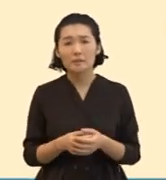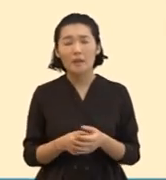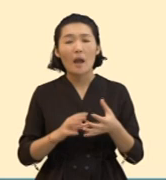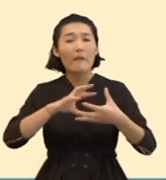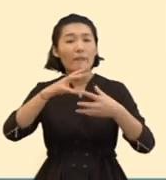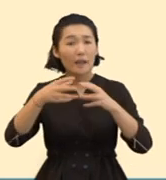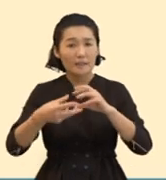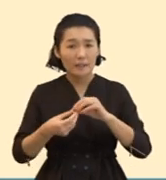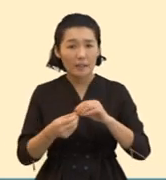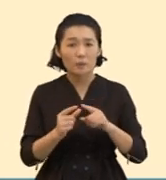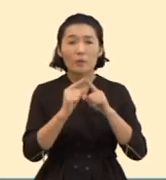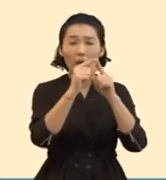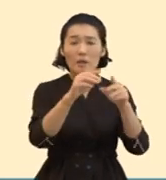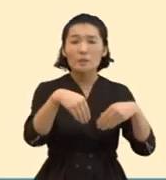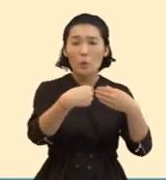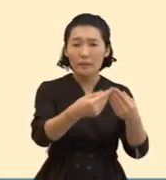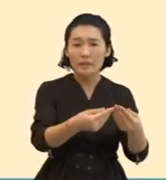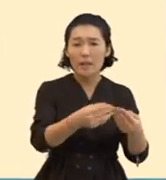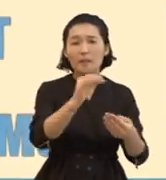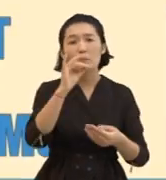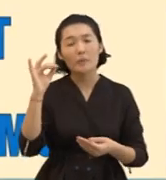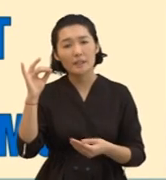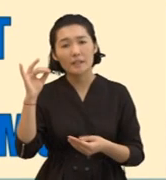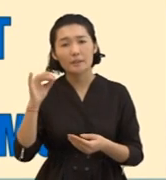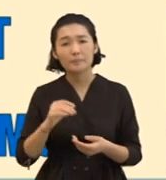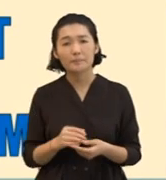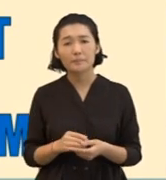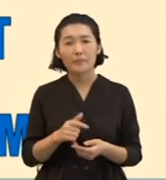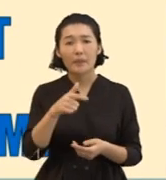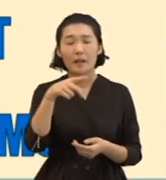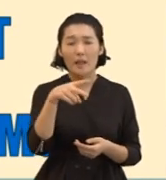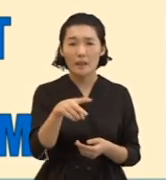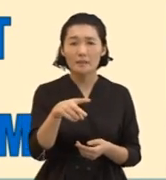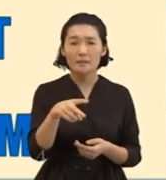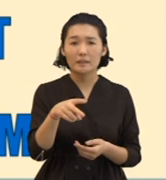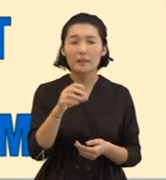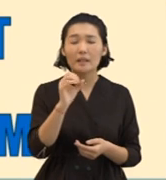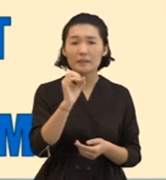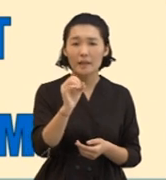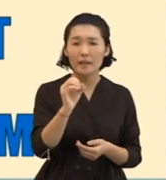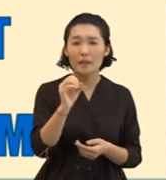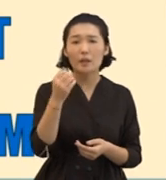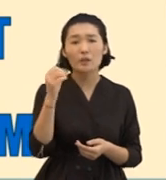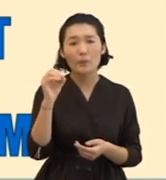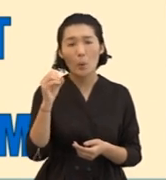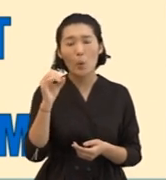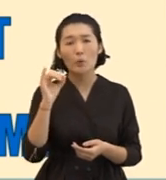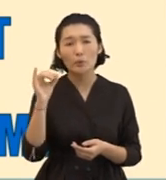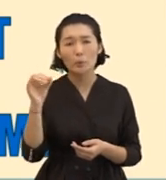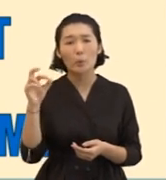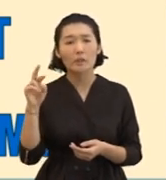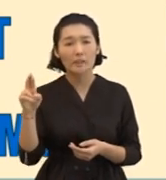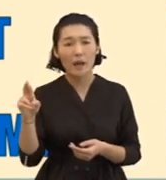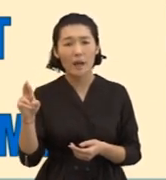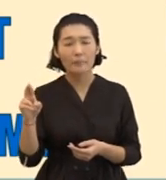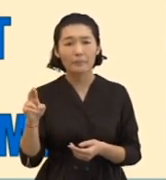слово предоставили букве и гласные е ю ю я